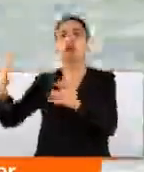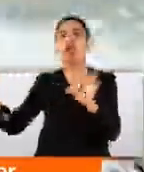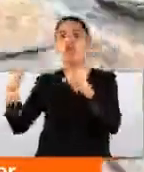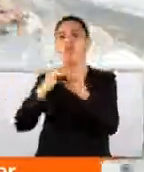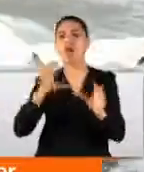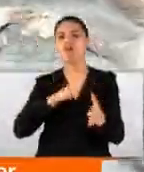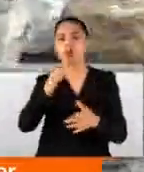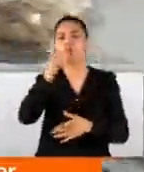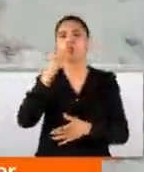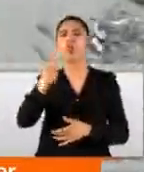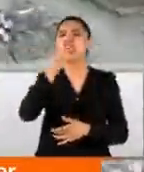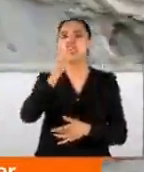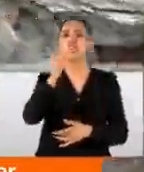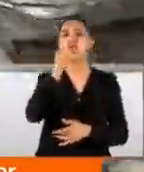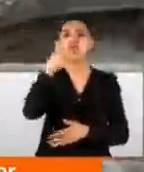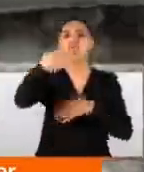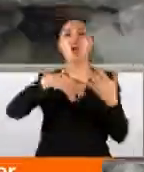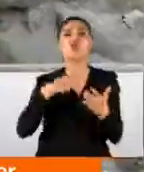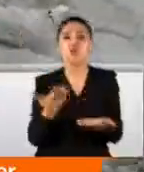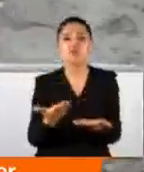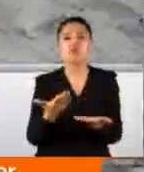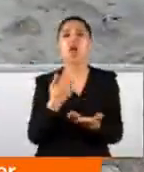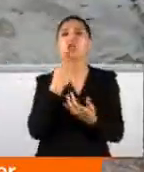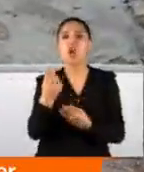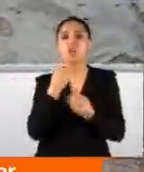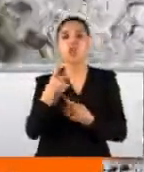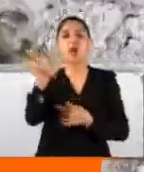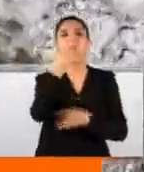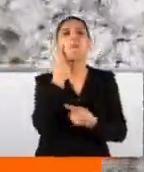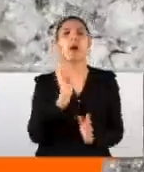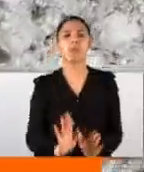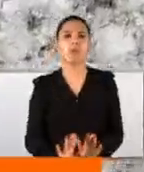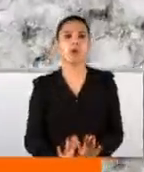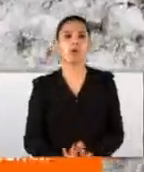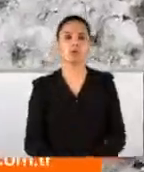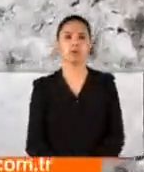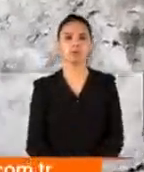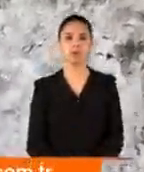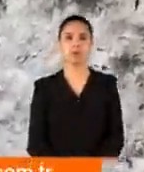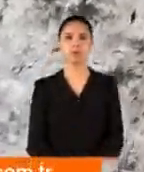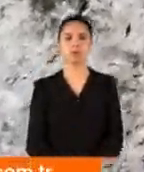Sazlıbosna Barajı içme suyuna karışıyor. Buna rağmen, söylememize rağmen hiç burayla ilgilenmemedi.